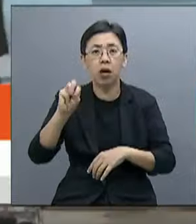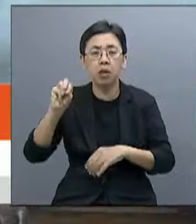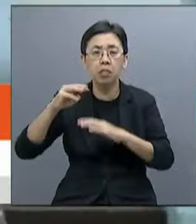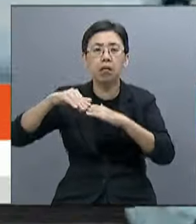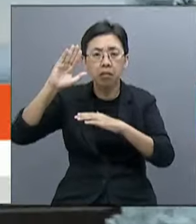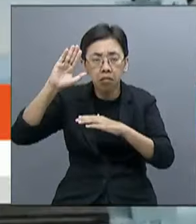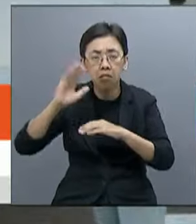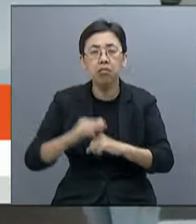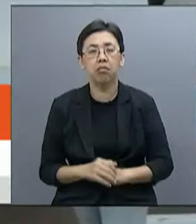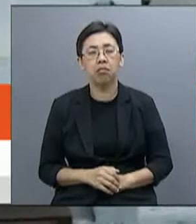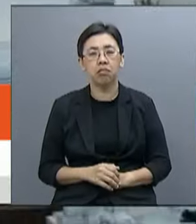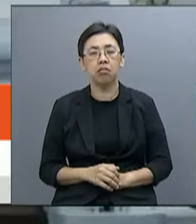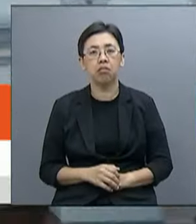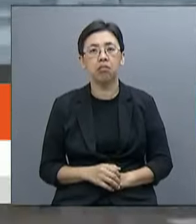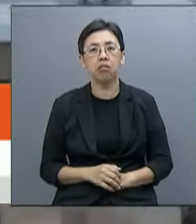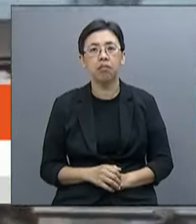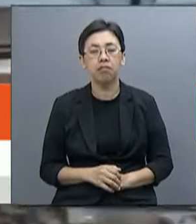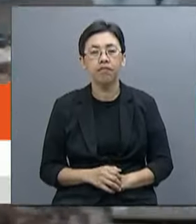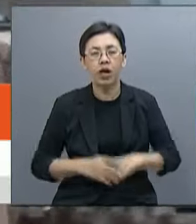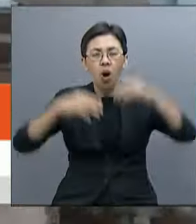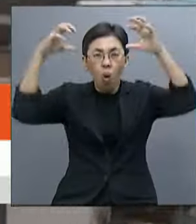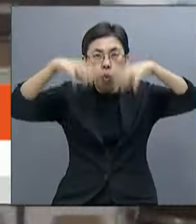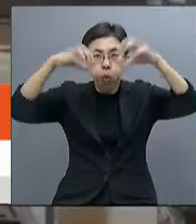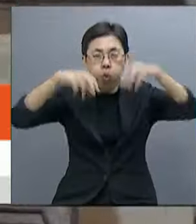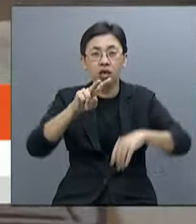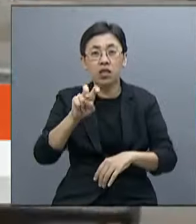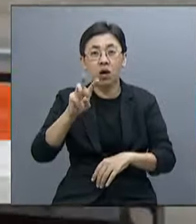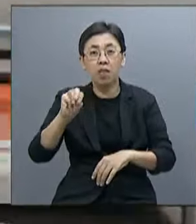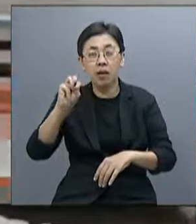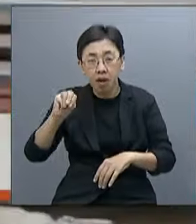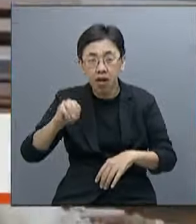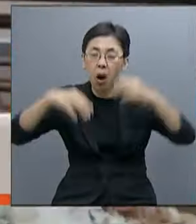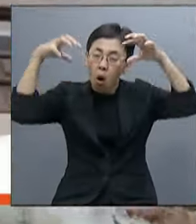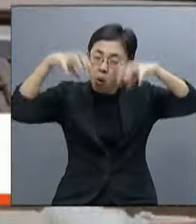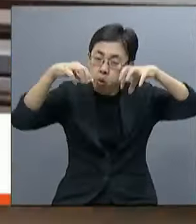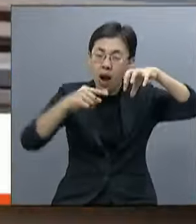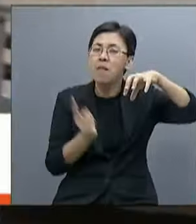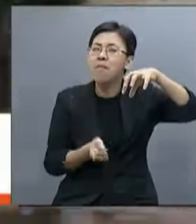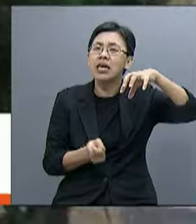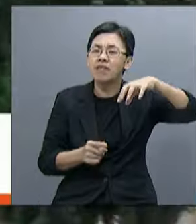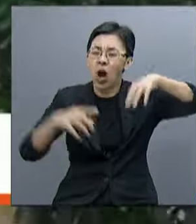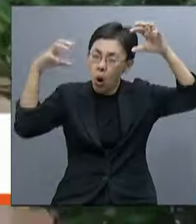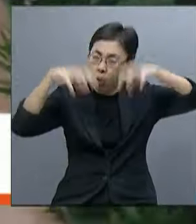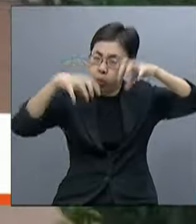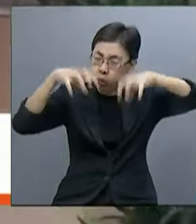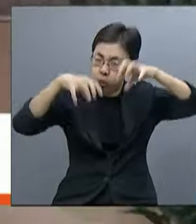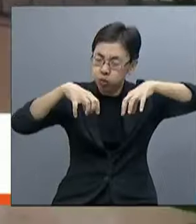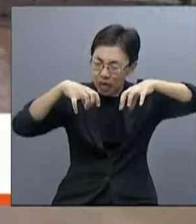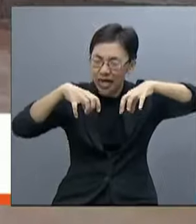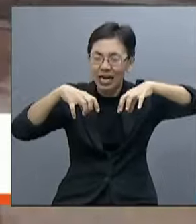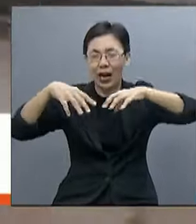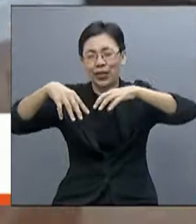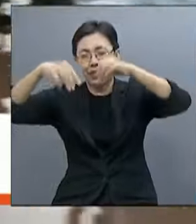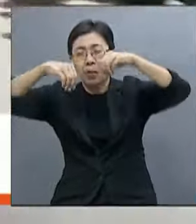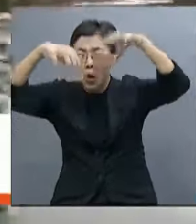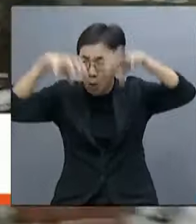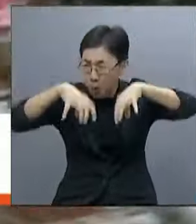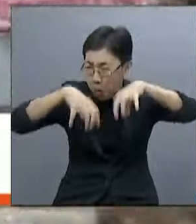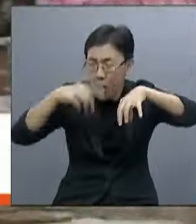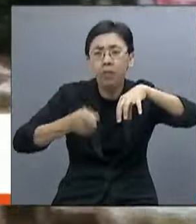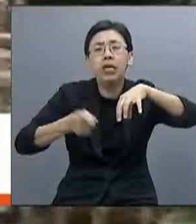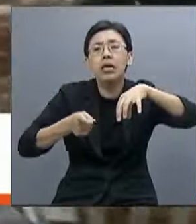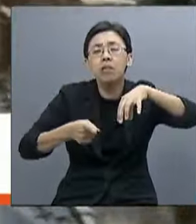ค่ะค่ะ เพราะฉะนั้นไอ้การที่ฝน200มิลลิเมตรนี่มาตกซ้ำอยู่บนพื้นที่ที่ชุ่มฉ่ำด้วยน้ำแล้วพื้นที่เดิมๆเลยนะครับก็คือ